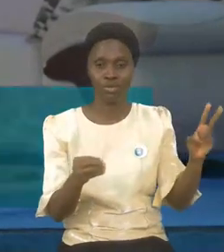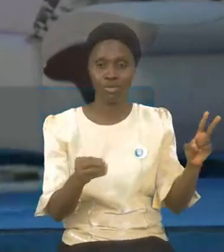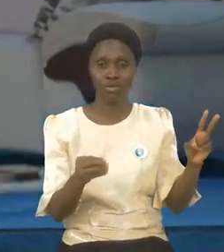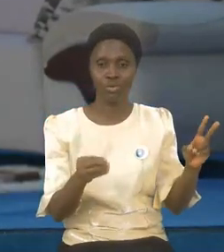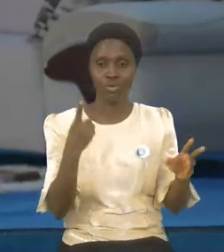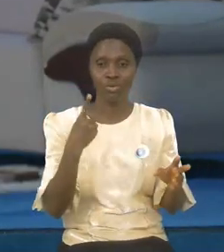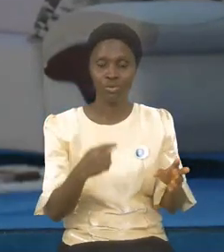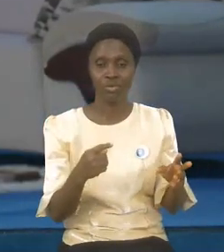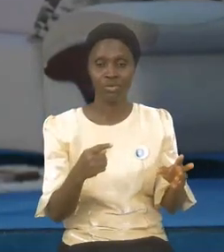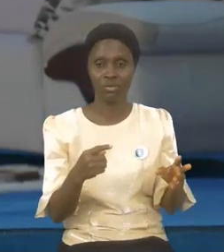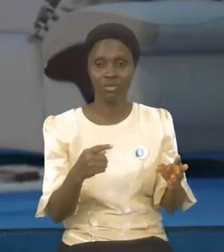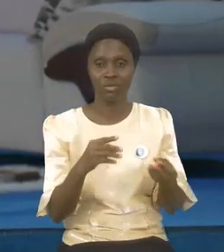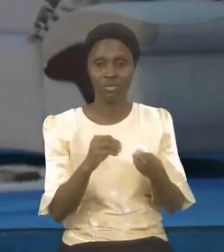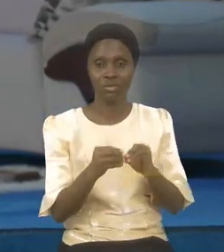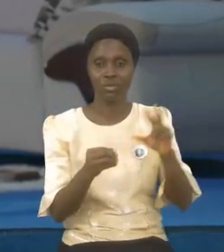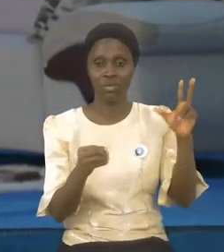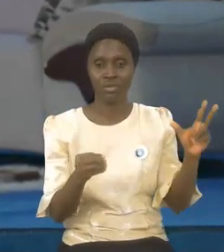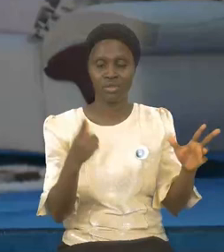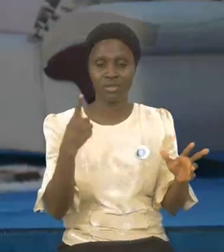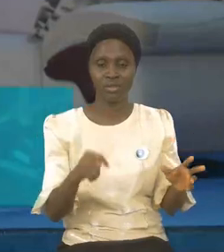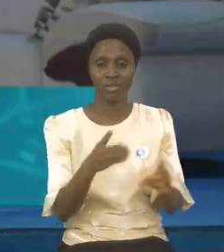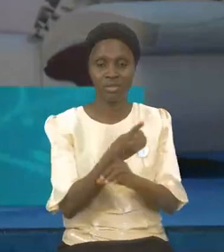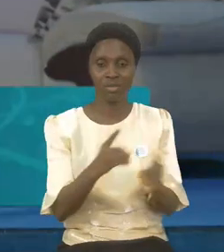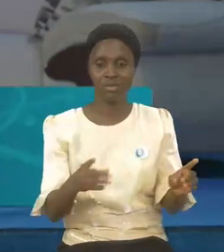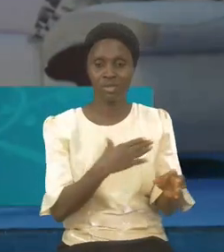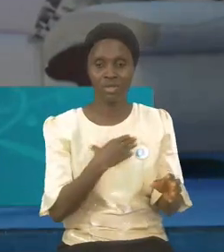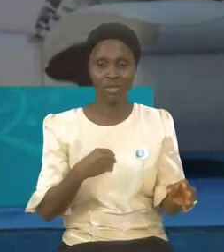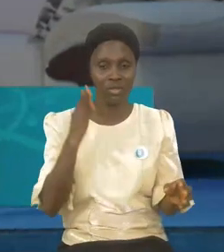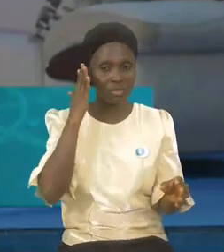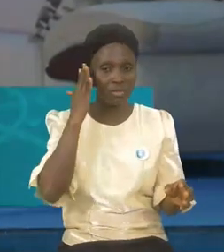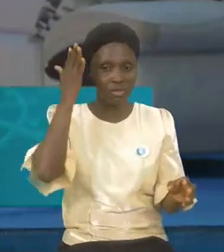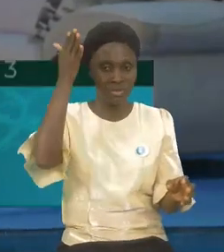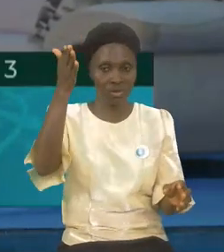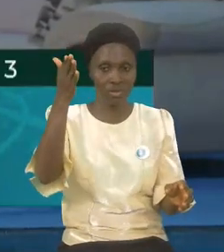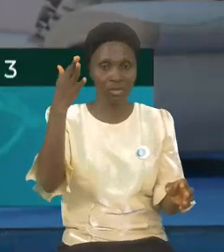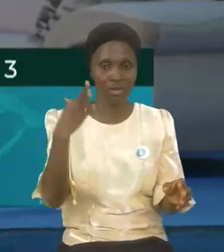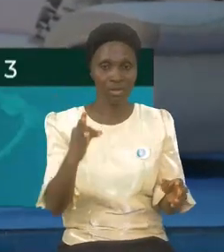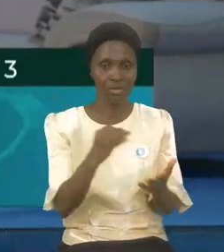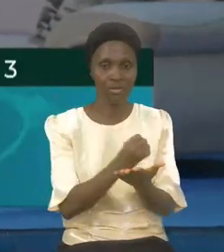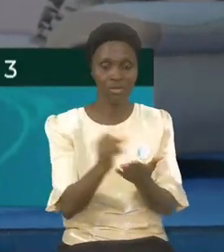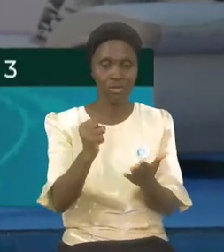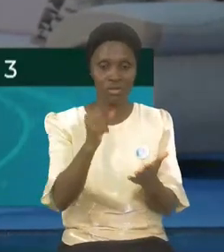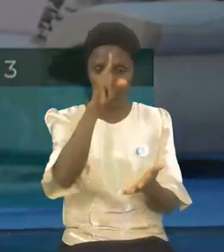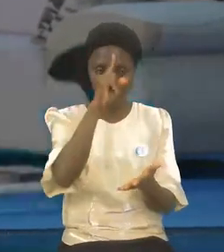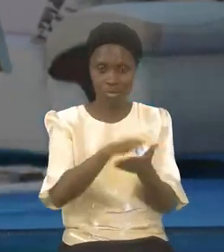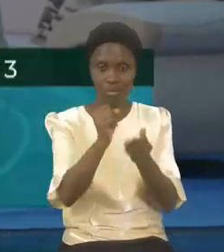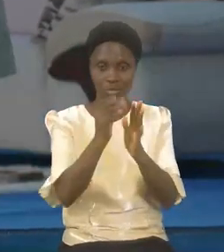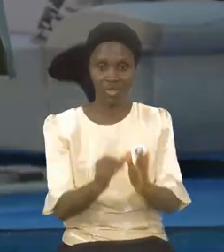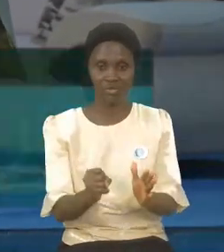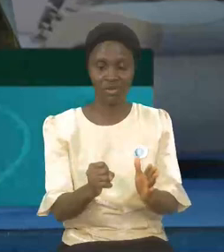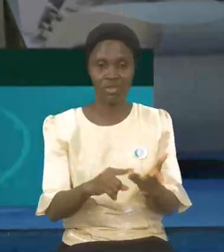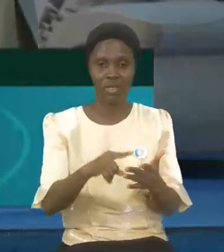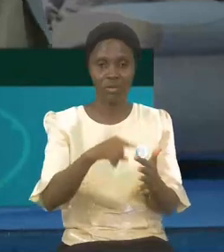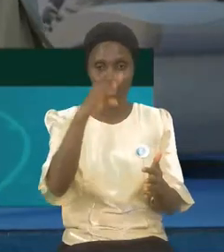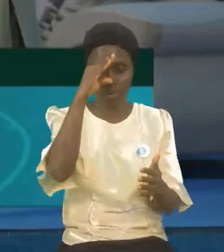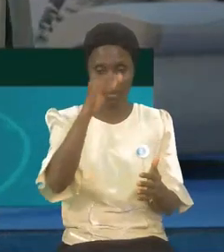l'homme. 3 ici, c'est la délivrance et la destinée des saints parmi les hommes. Voyons le numéro